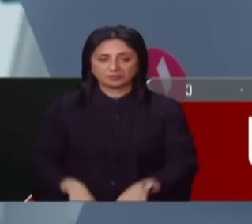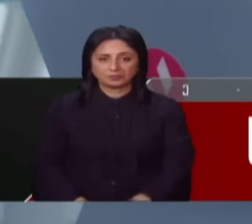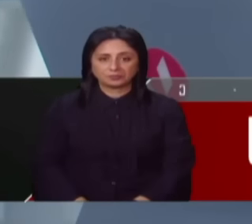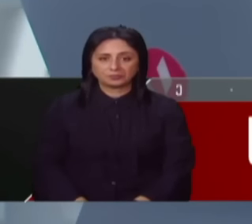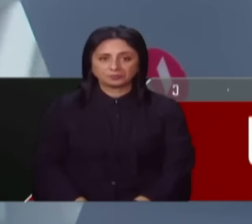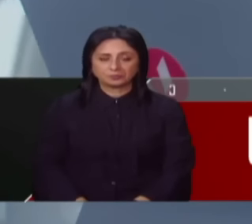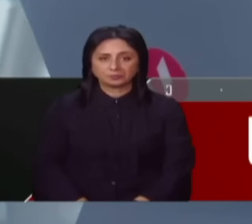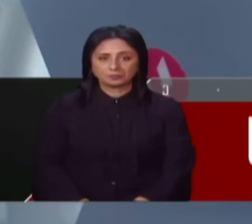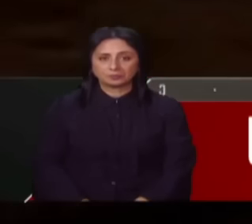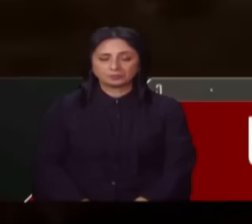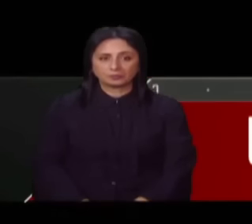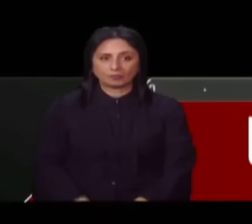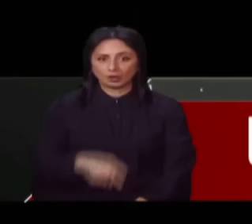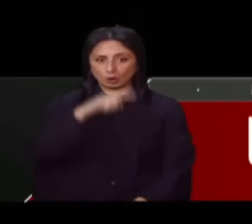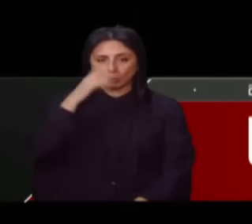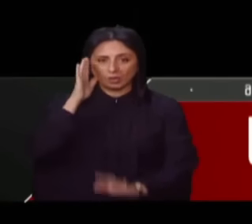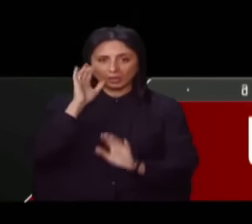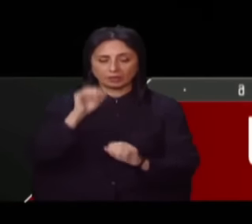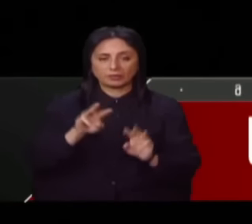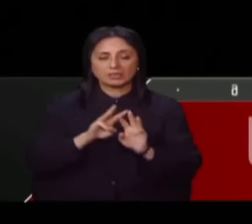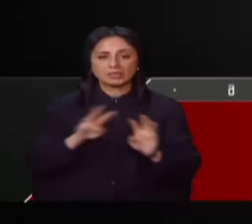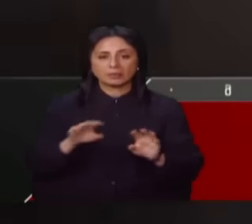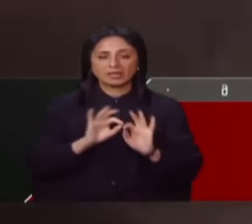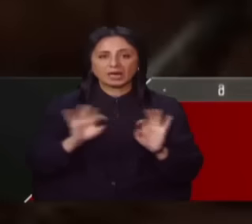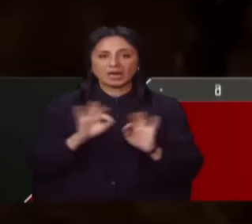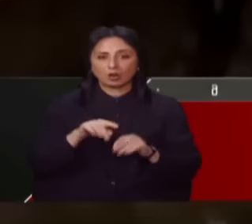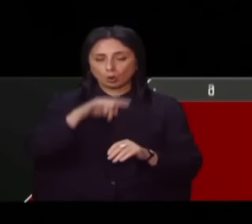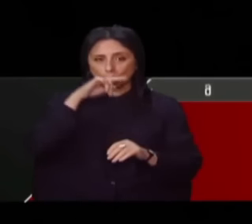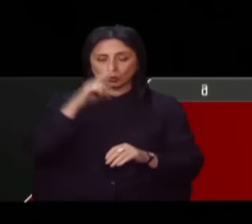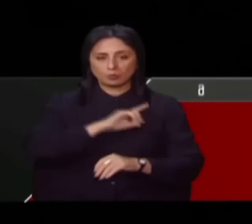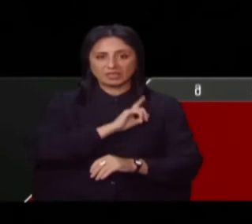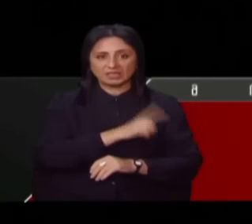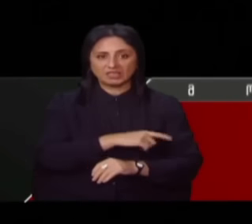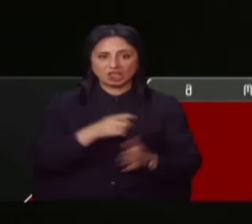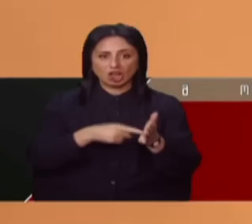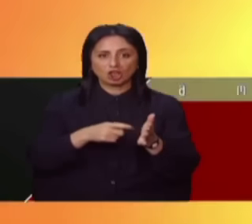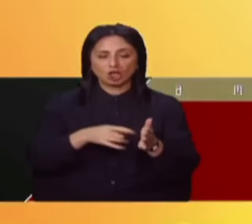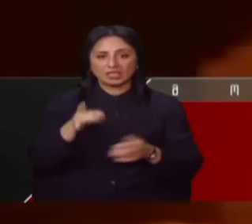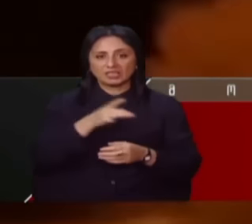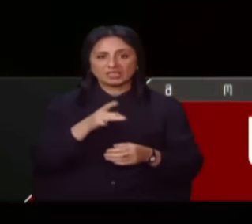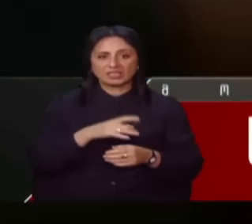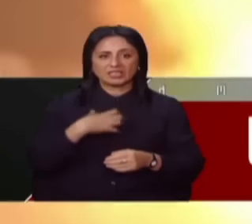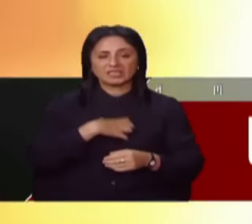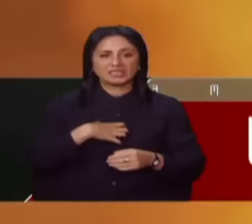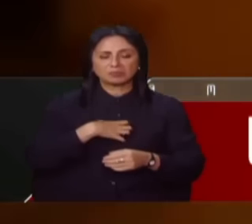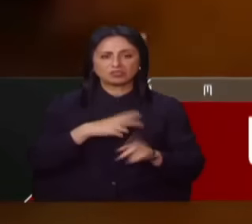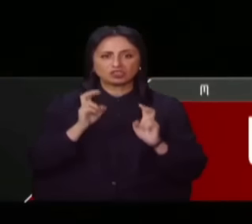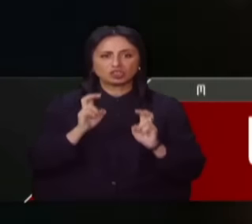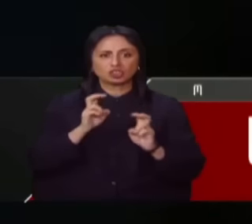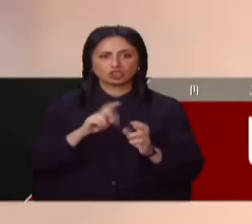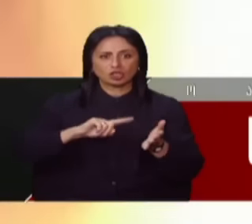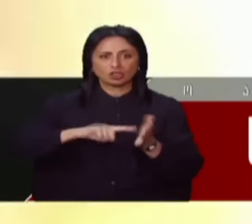ბუნდოვანი გახადა. Რუსეთის თავდაცვის სამინისტროს განცხადებით, რუსულმა ძალებმა დონეცკის რეგიონში სტრატეგიულად